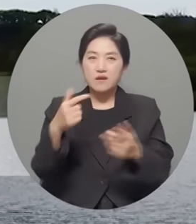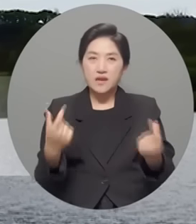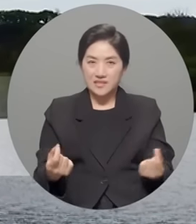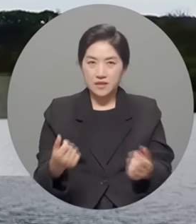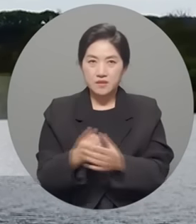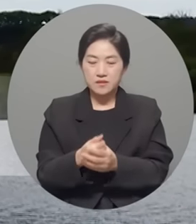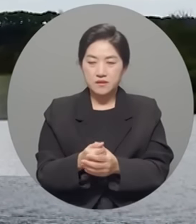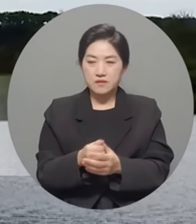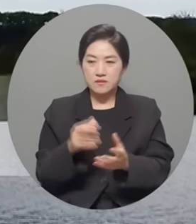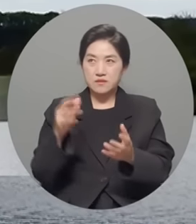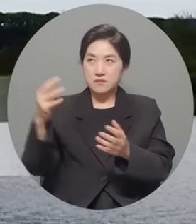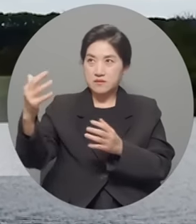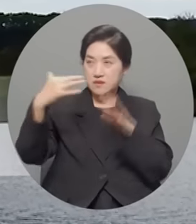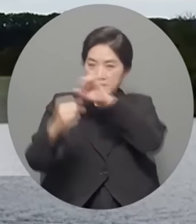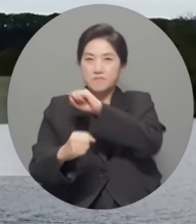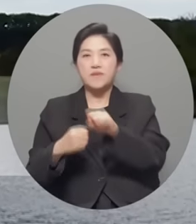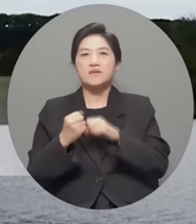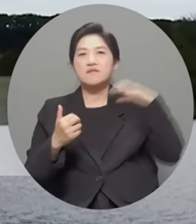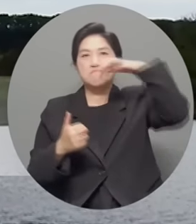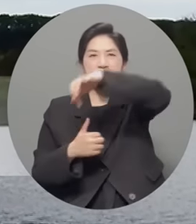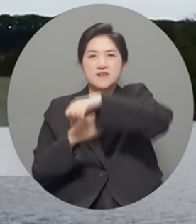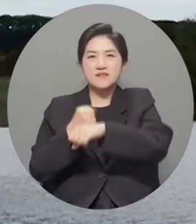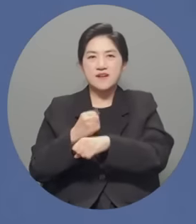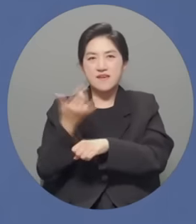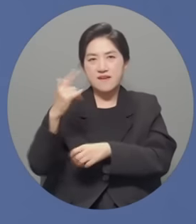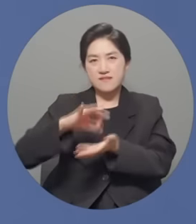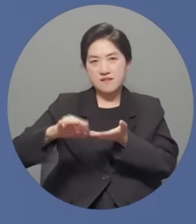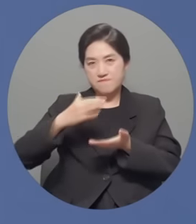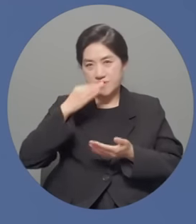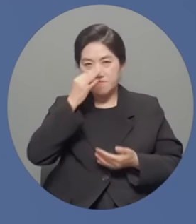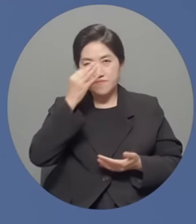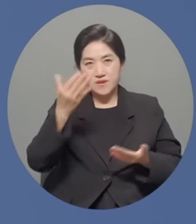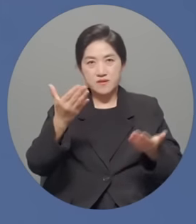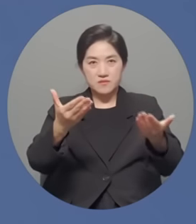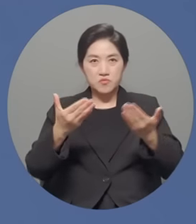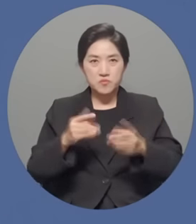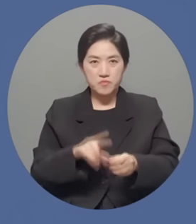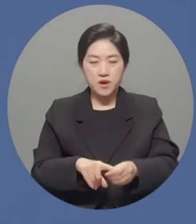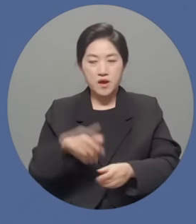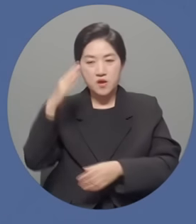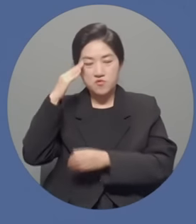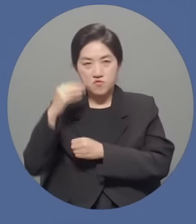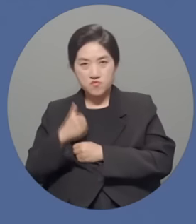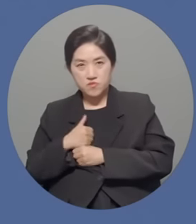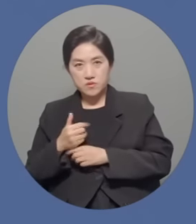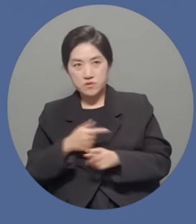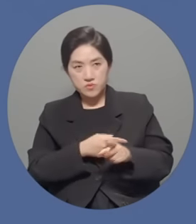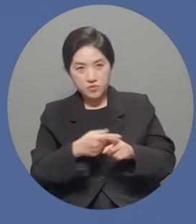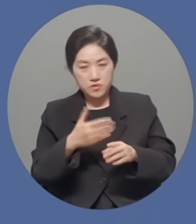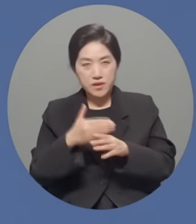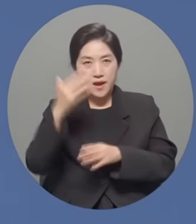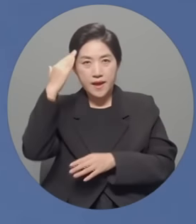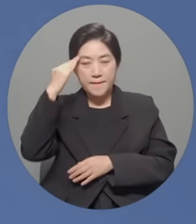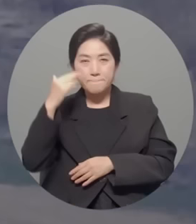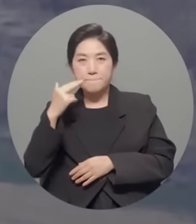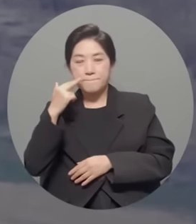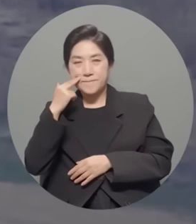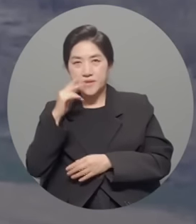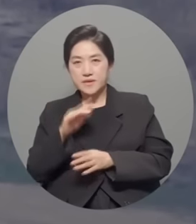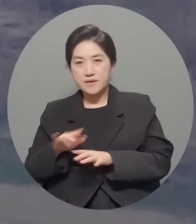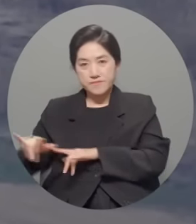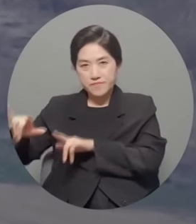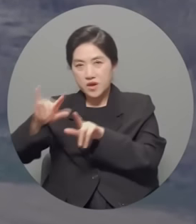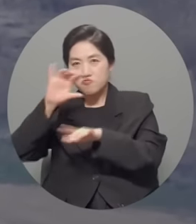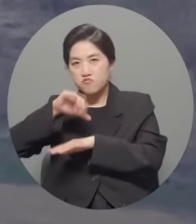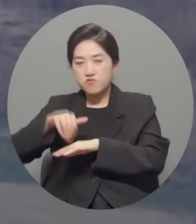핵 반격이 가능하다는 점을 과시하려 했다는 분석입니다. 우리 군 당국은 진행 중인 한미연합편대군 훈련의